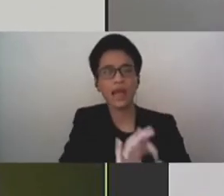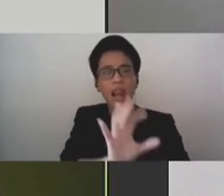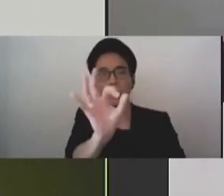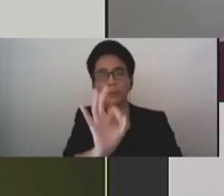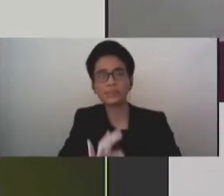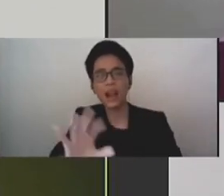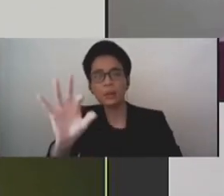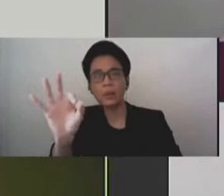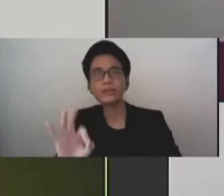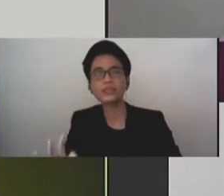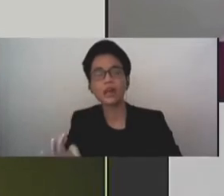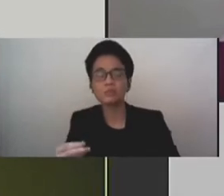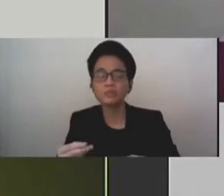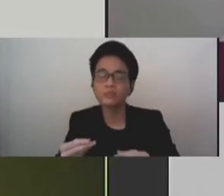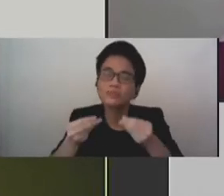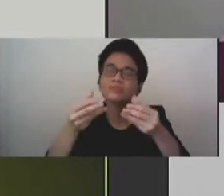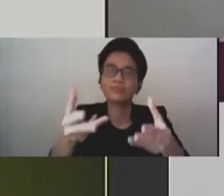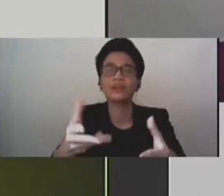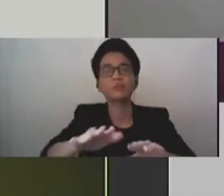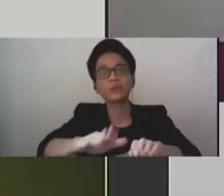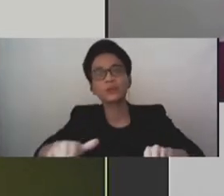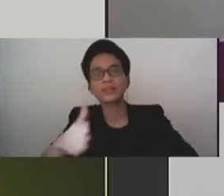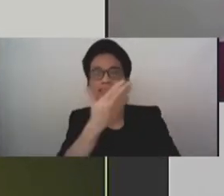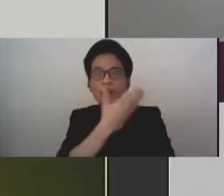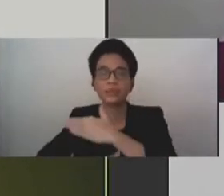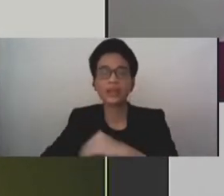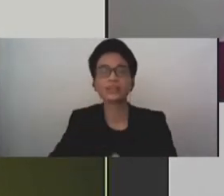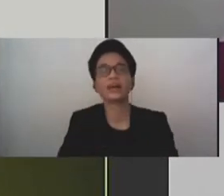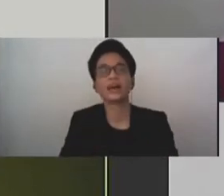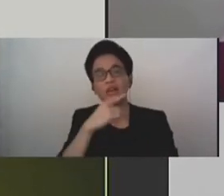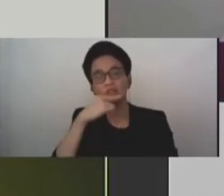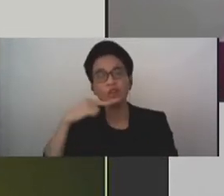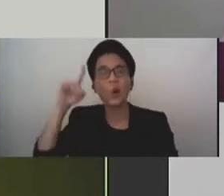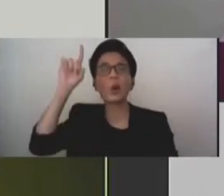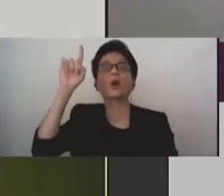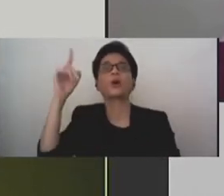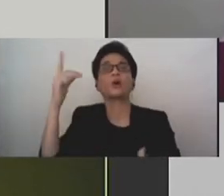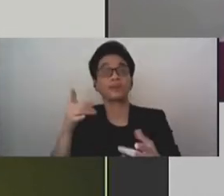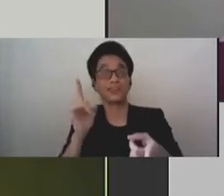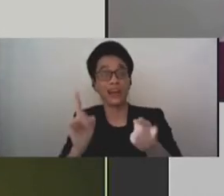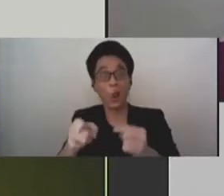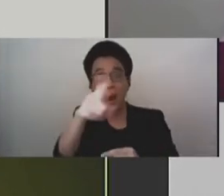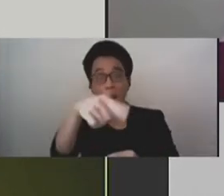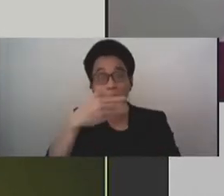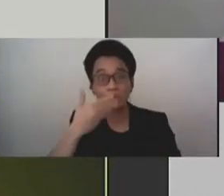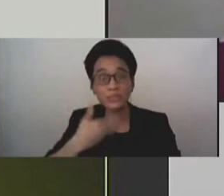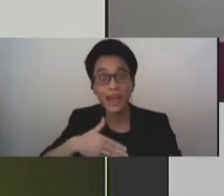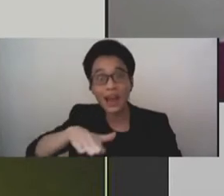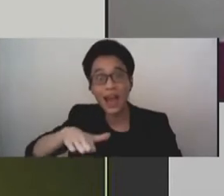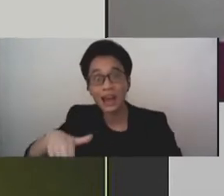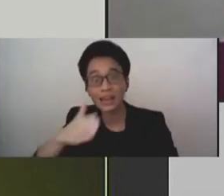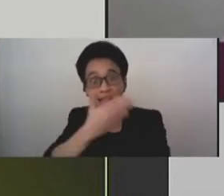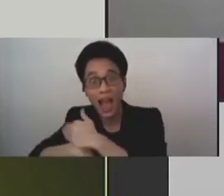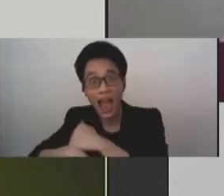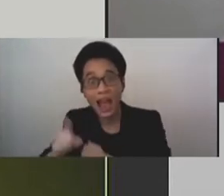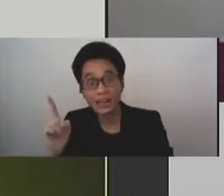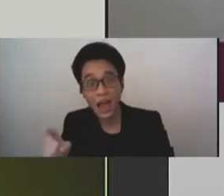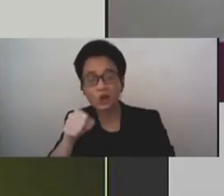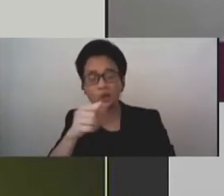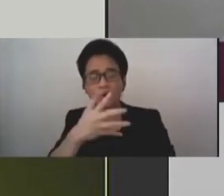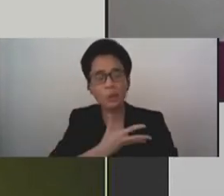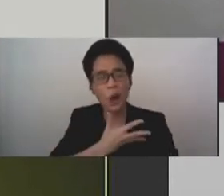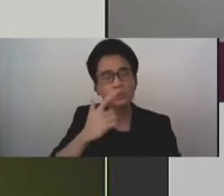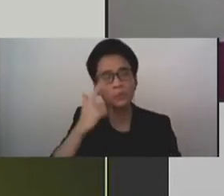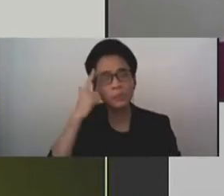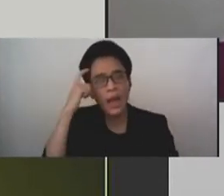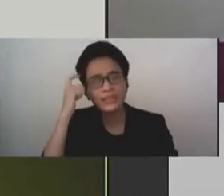berkebutuhan khusus gitu Mas. Jadi okay, insya Allah teman-teman yang memiliki anak kebutuhan khusus kalau mau sekolah negeri